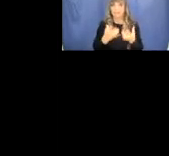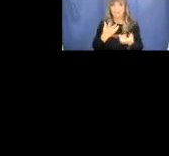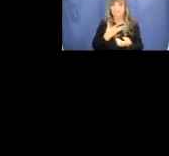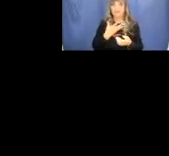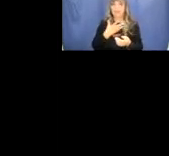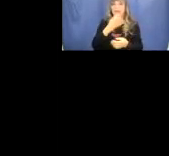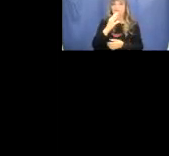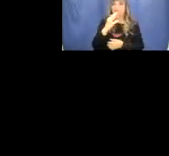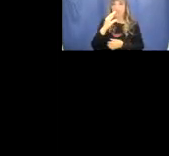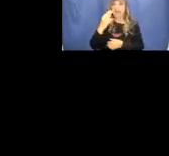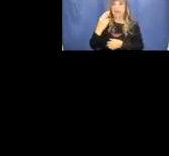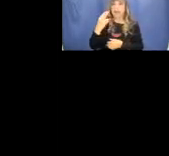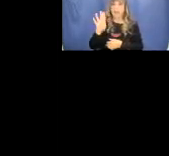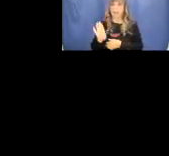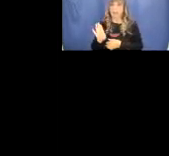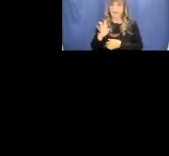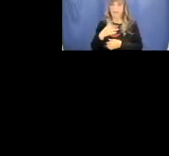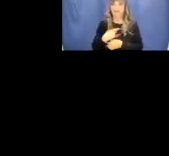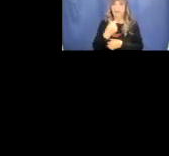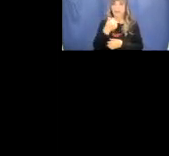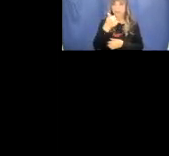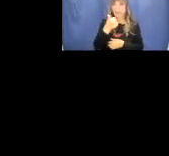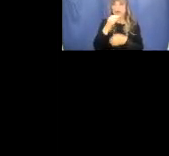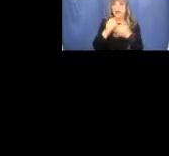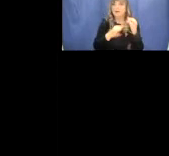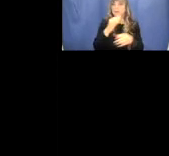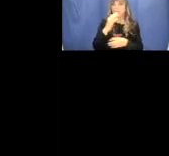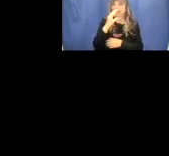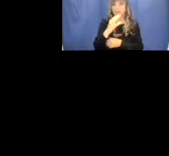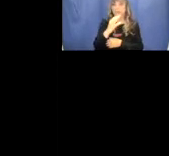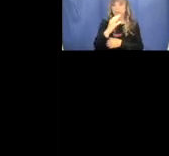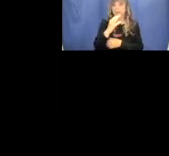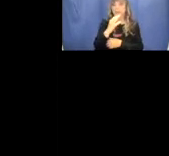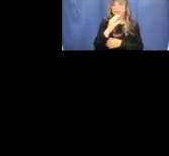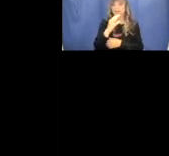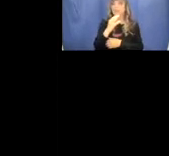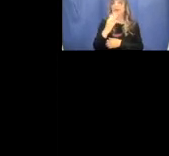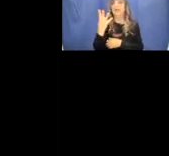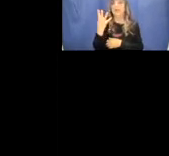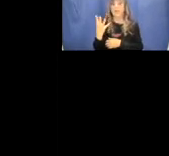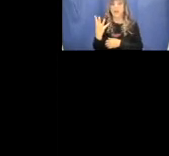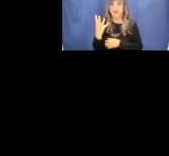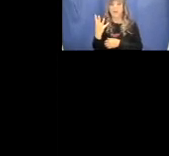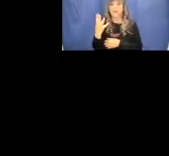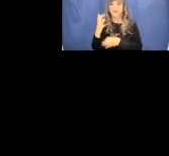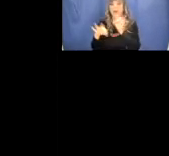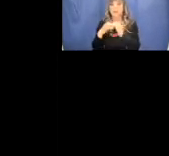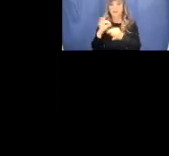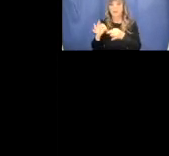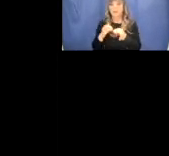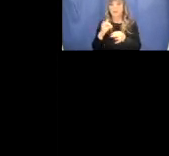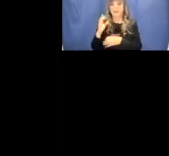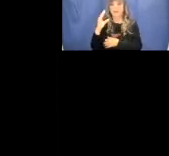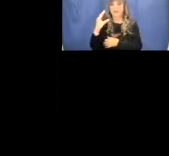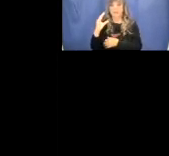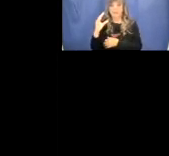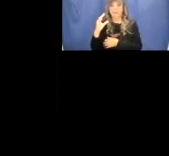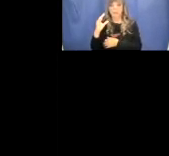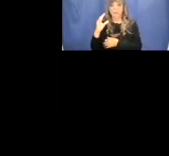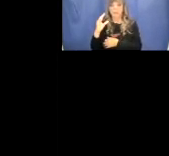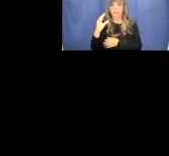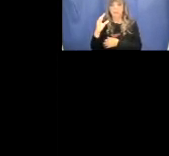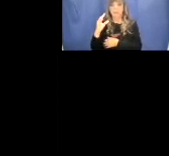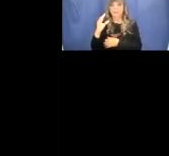cioè c'è un atomo di carbonio nel mezzo e quattro atomi di carbonio che sono esattamente ai